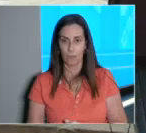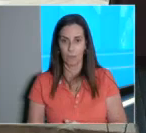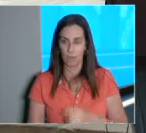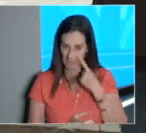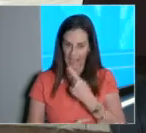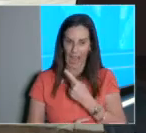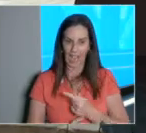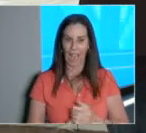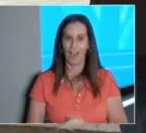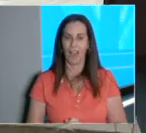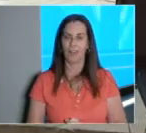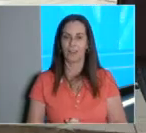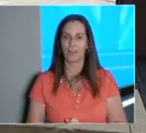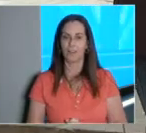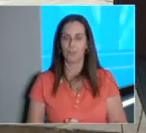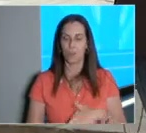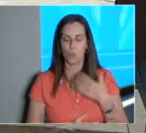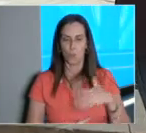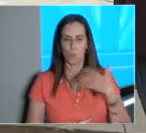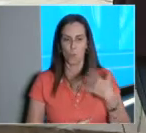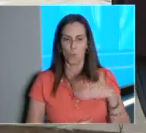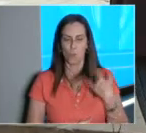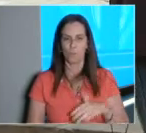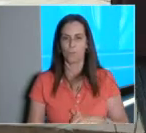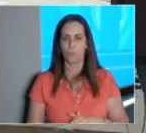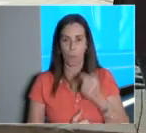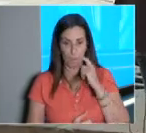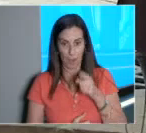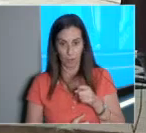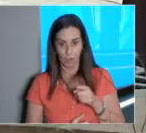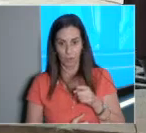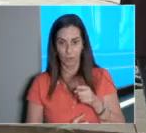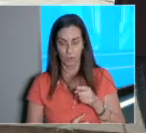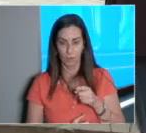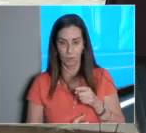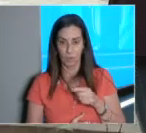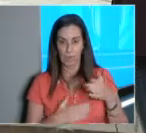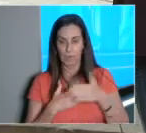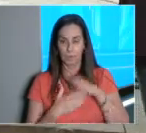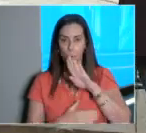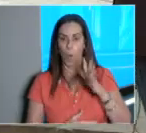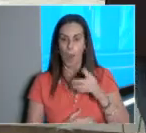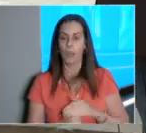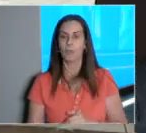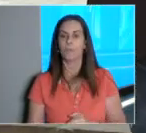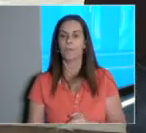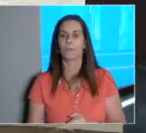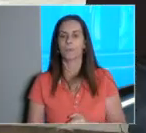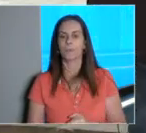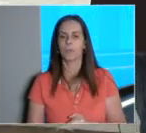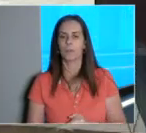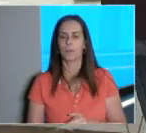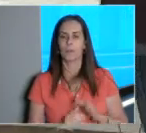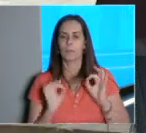נראה לך? אוקיי. וואי, איזה מבט קיבלת. האם אהוד ברק הוא אחת האפשרויות? שרה נתניהו אולי.